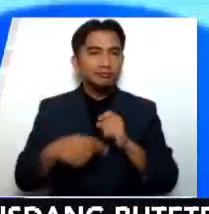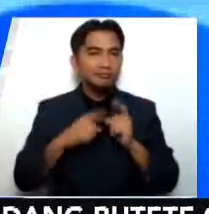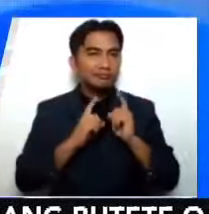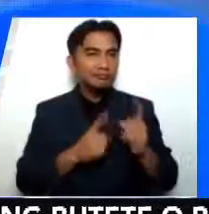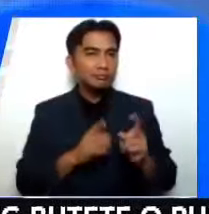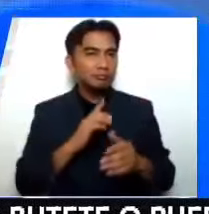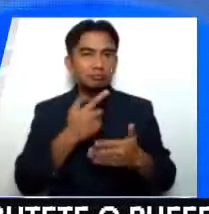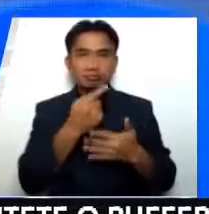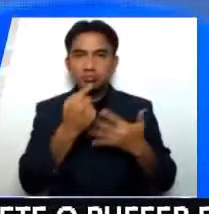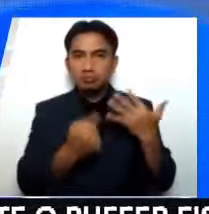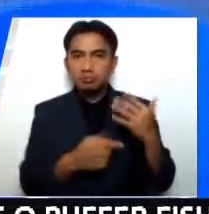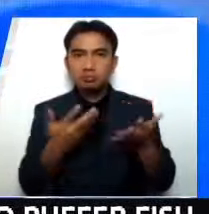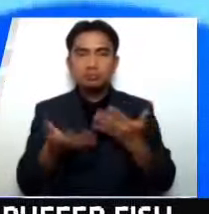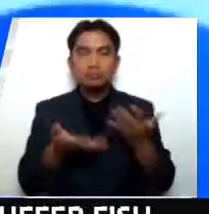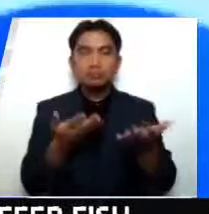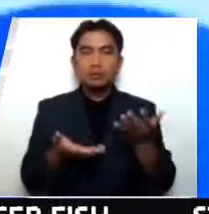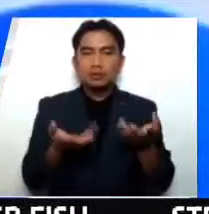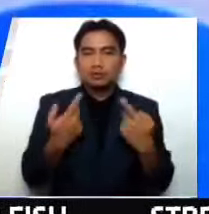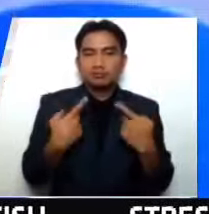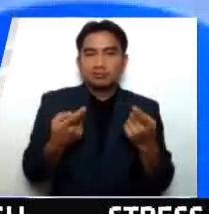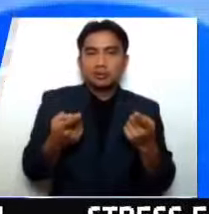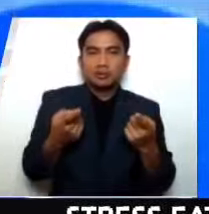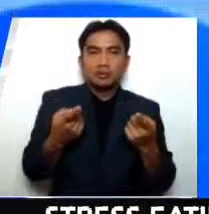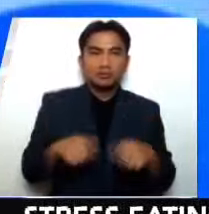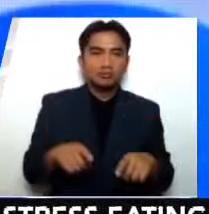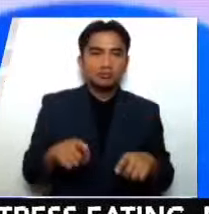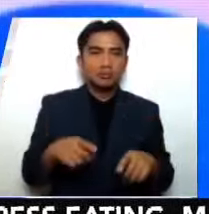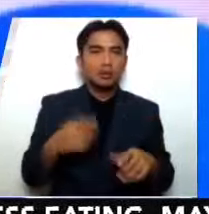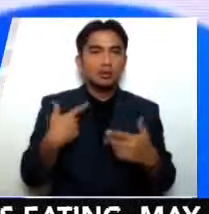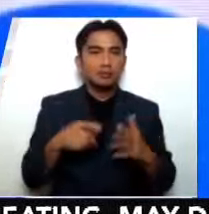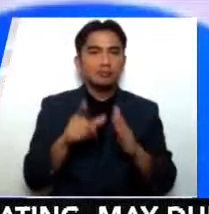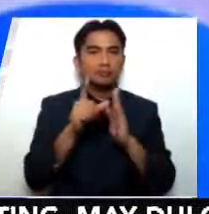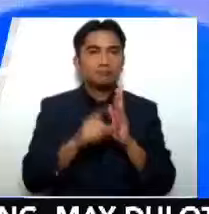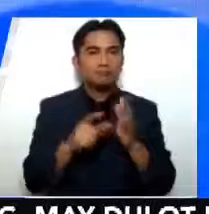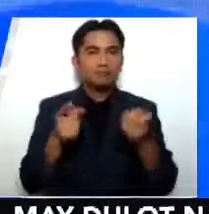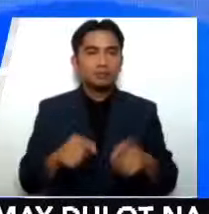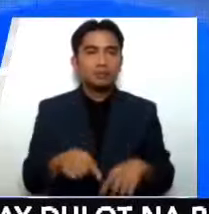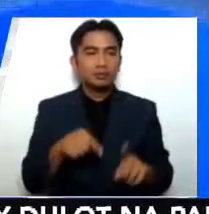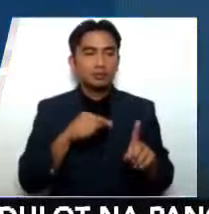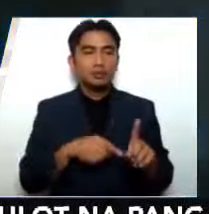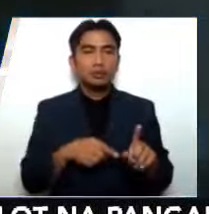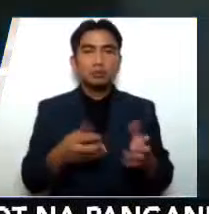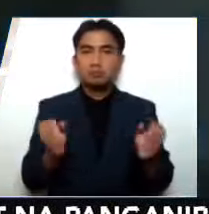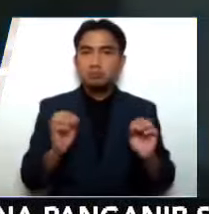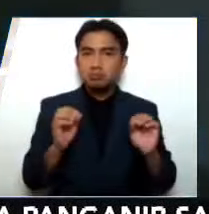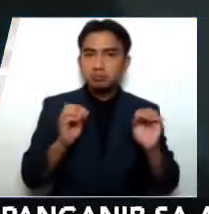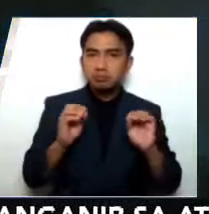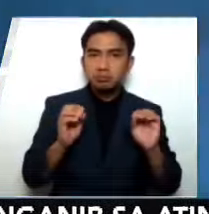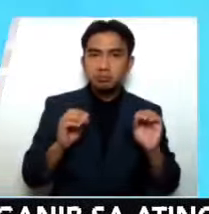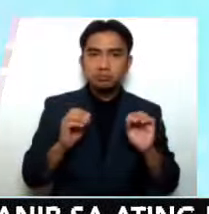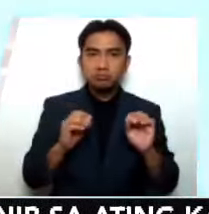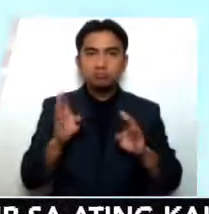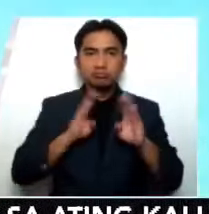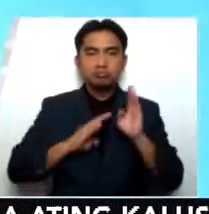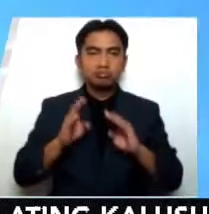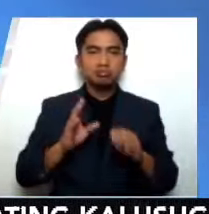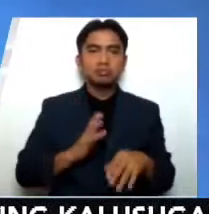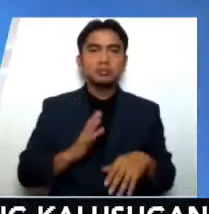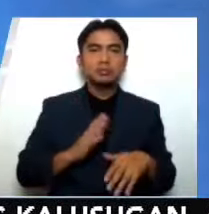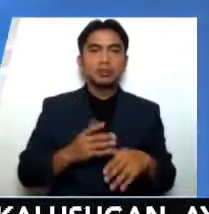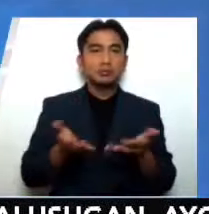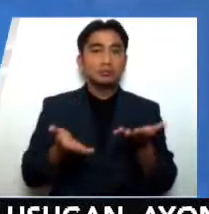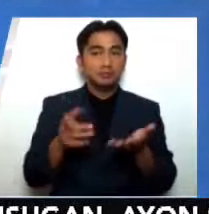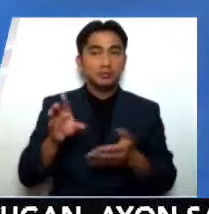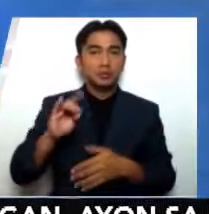ng sistema ng batas. Inosente raw siya at tiwalang malilinis ng judicial process ang kanyang pangalan. Patuloy